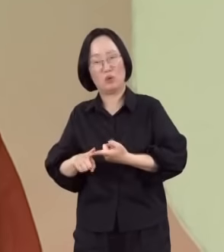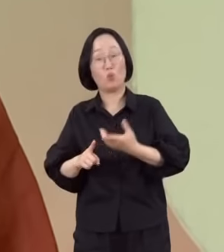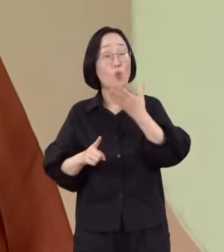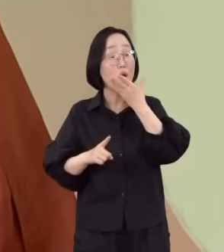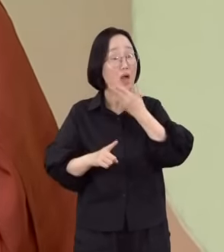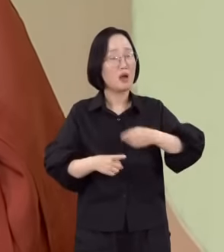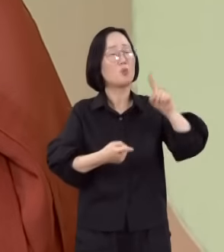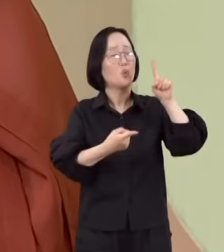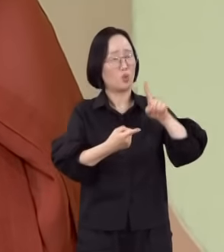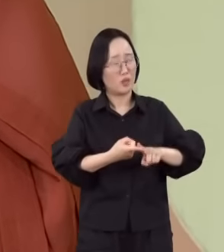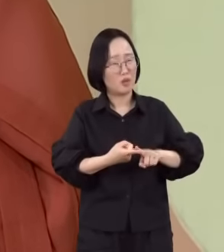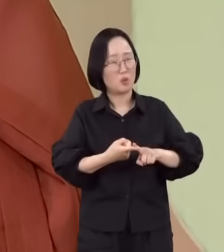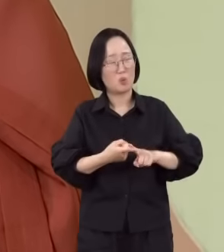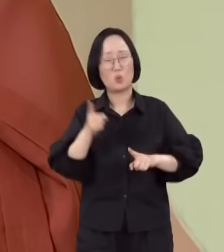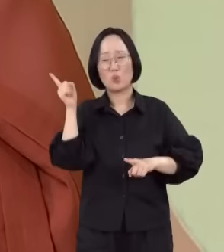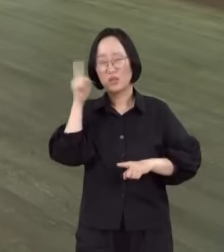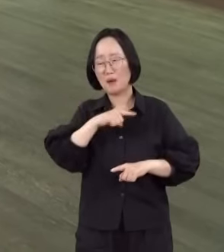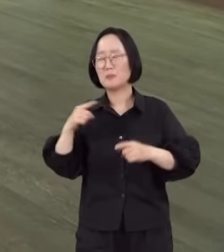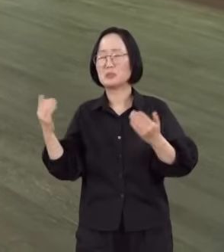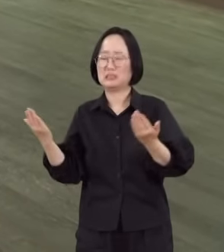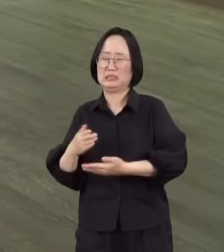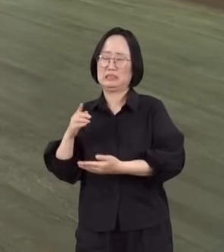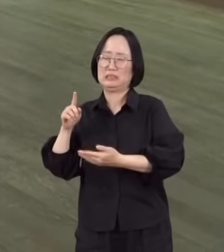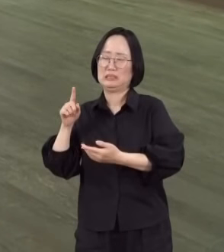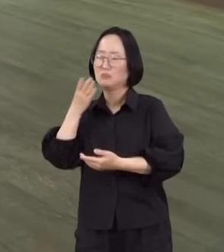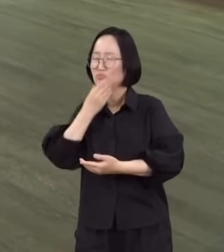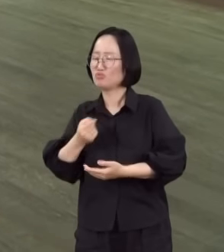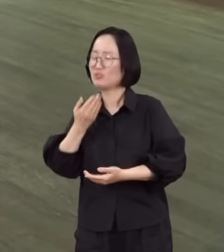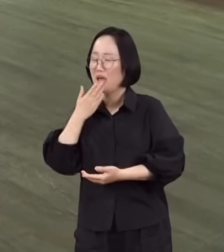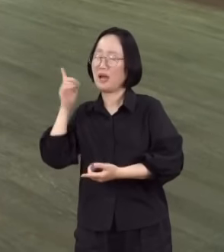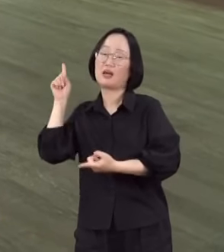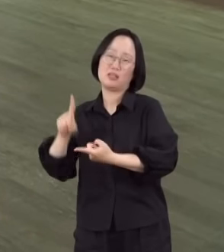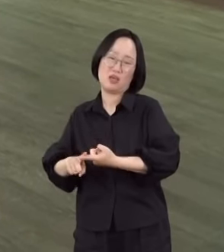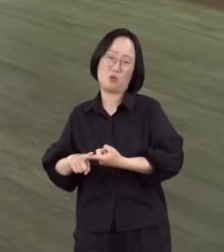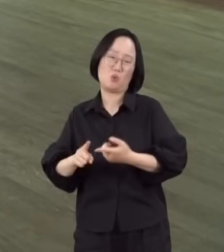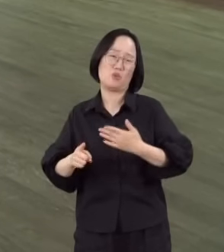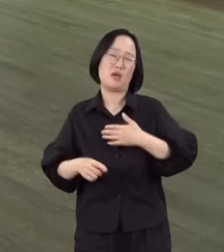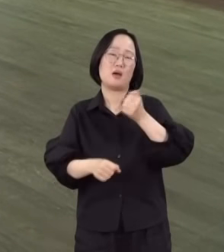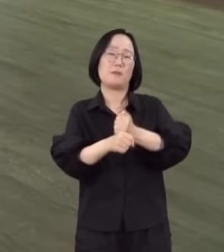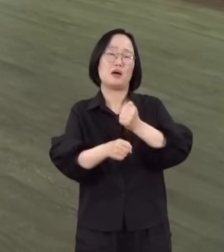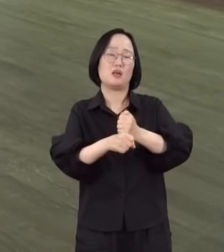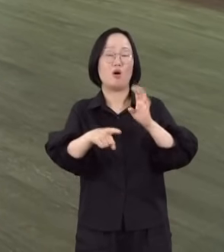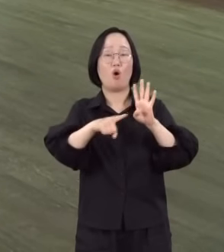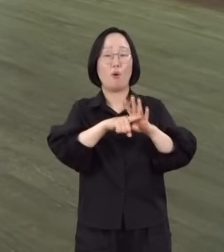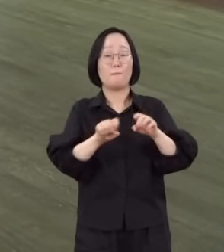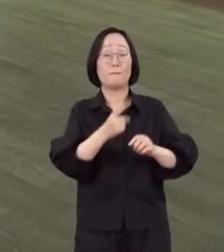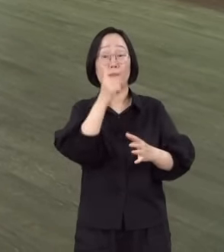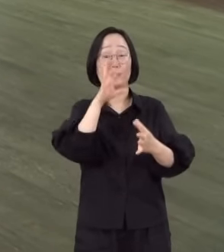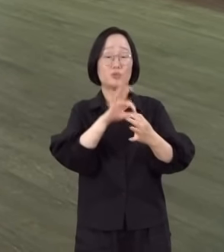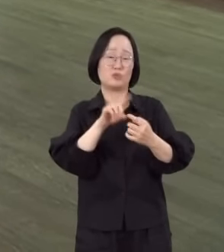불행은 불행들로써 다 내가 지은 업의 연대로